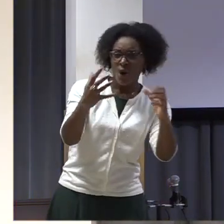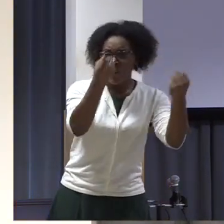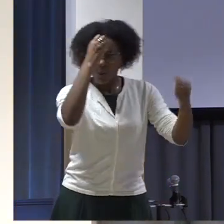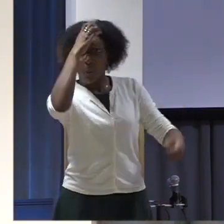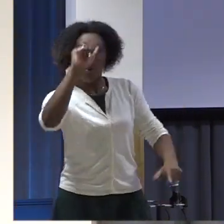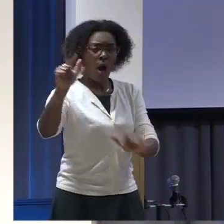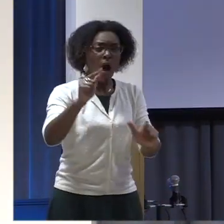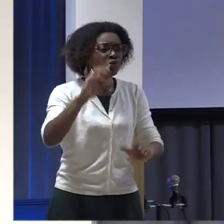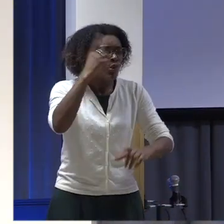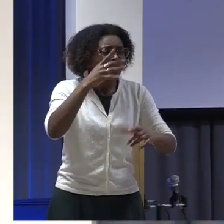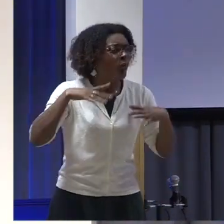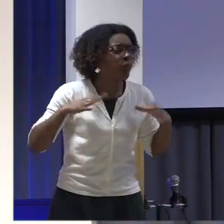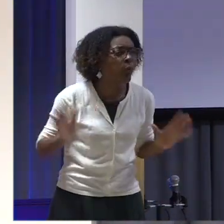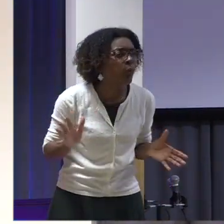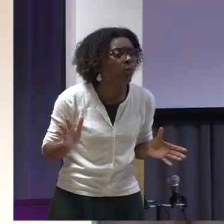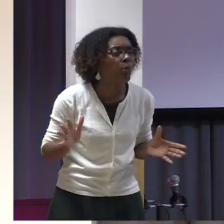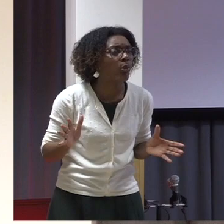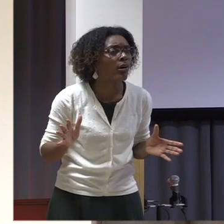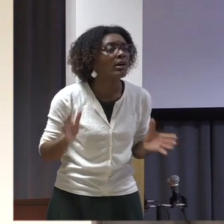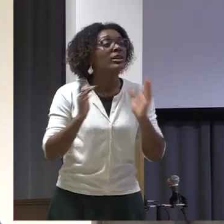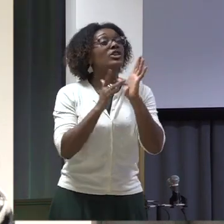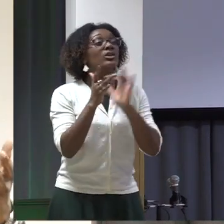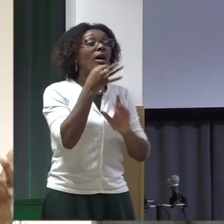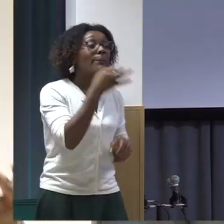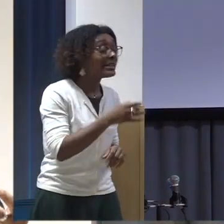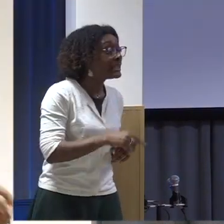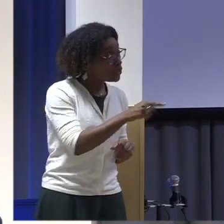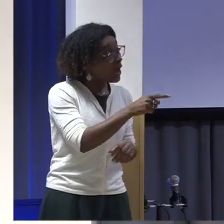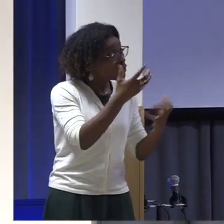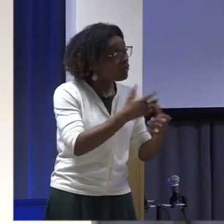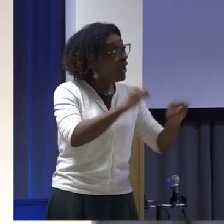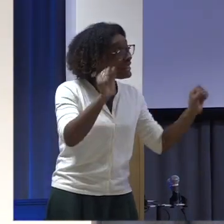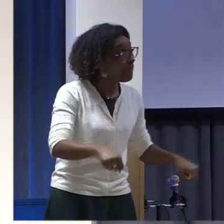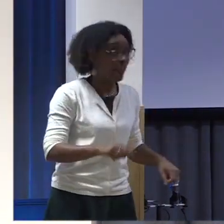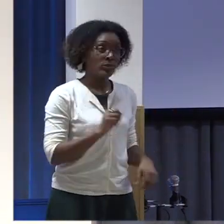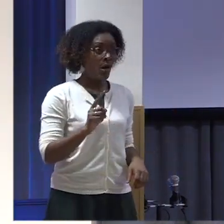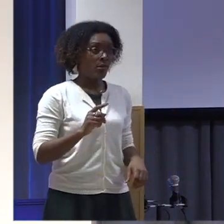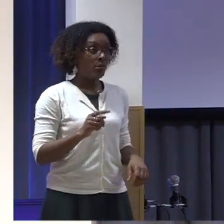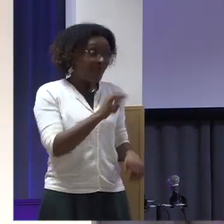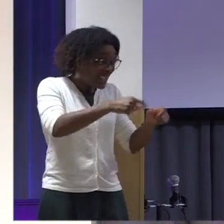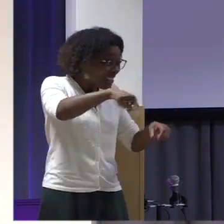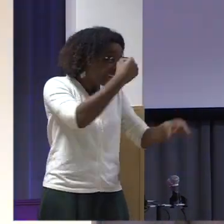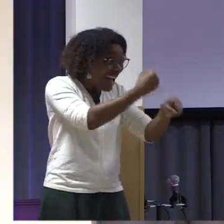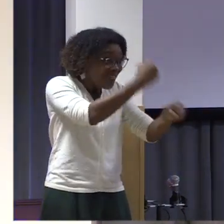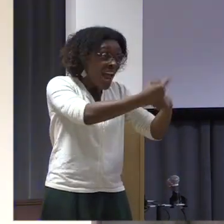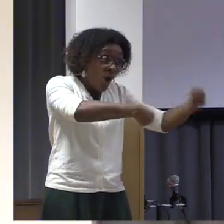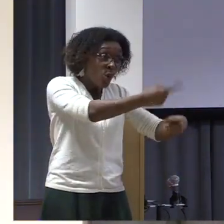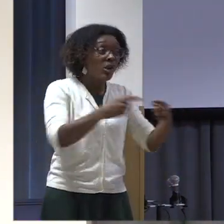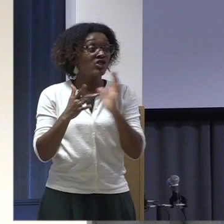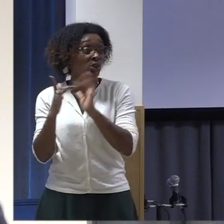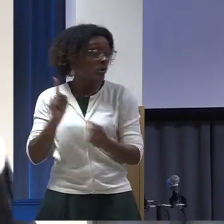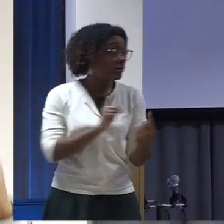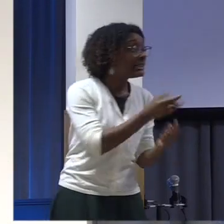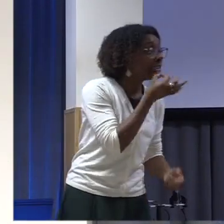les radis il leur a pas dit oh écoutez est ce que vous voulez être capable non il les a trouvés en train de faire quelque chose et leur a dit